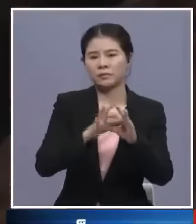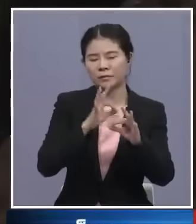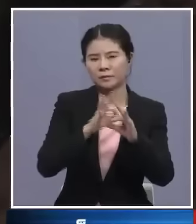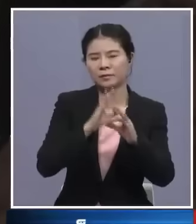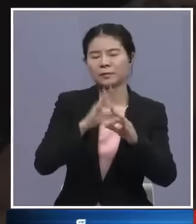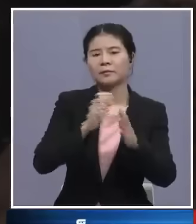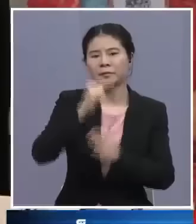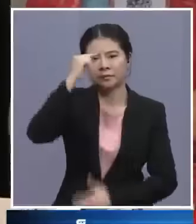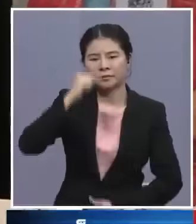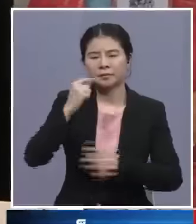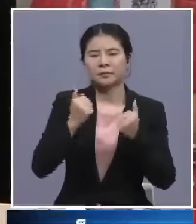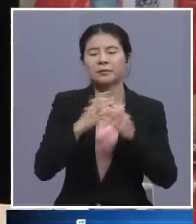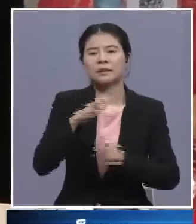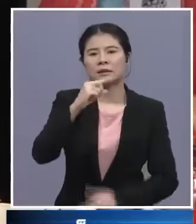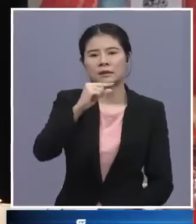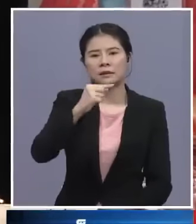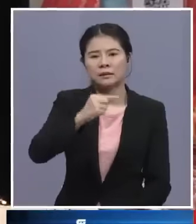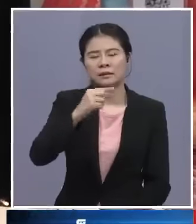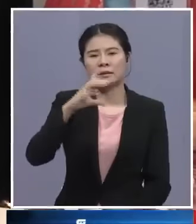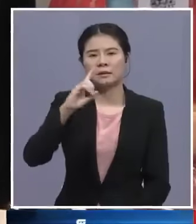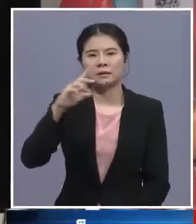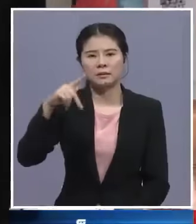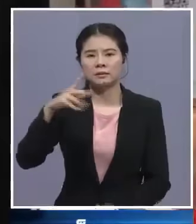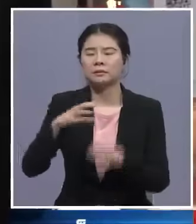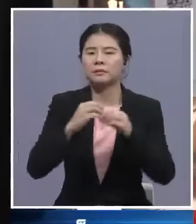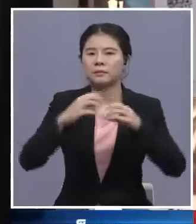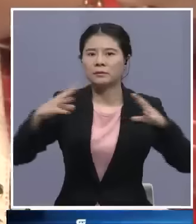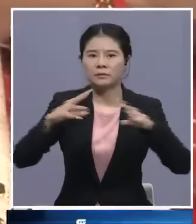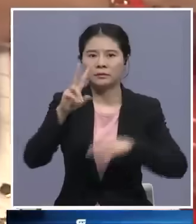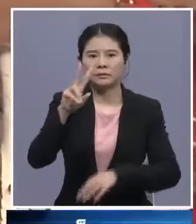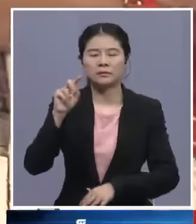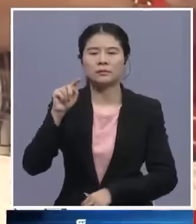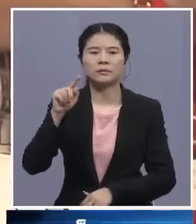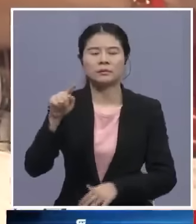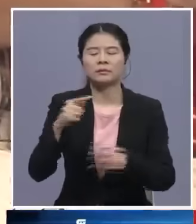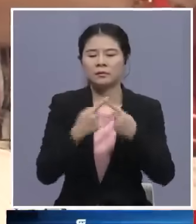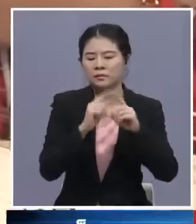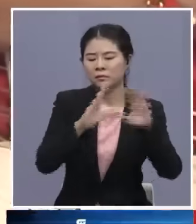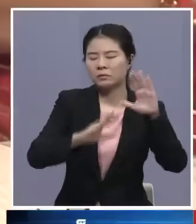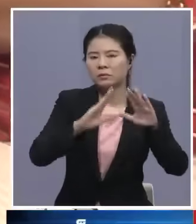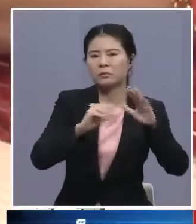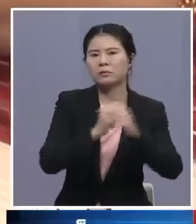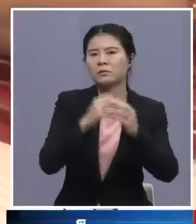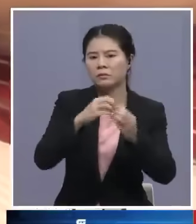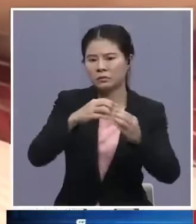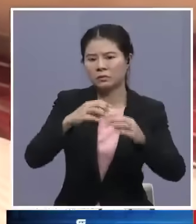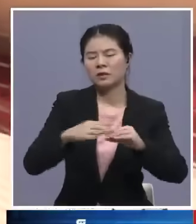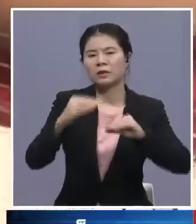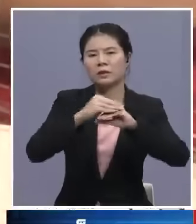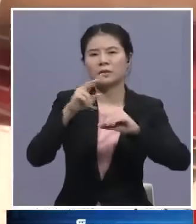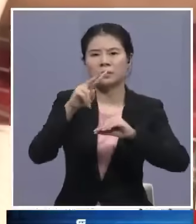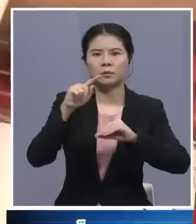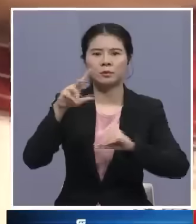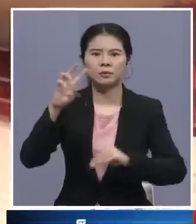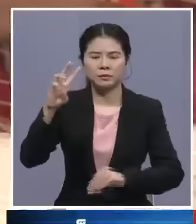การเรื่อง GDPจะโต 2.8%แต่พอย้อนดูข้อมูลเติบโต GDPไตรมาสที่ 1ของปี 66โตเพียง2.6%ไตรมาส 2